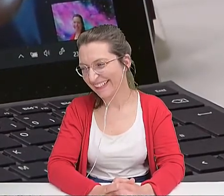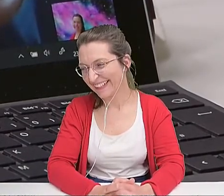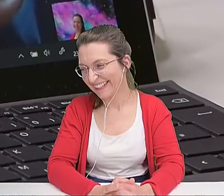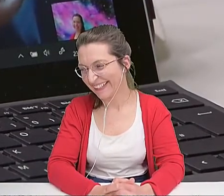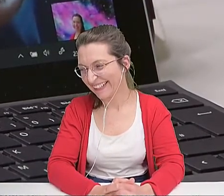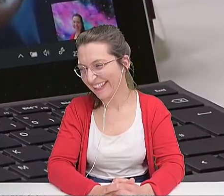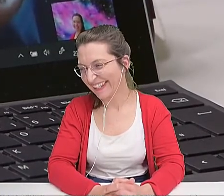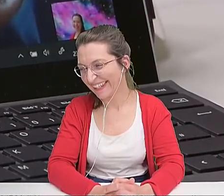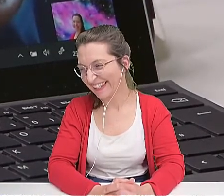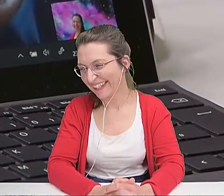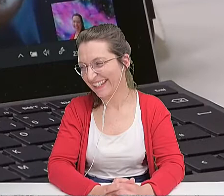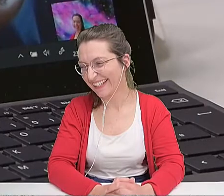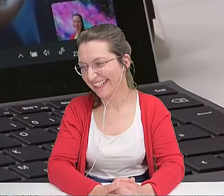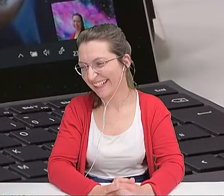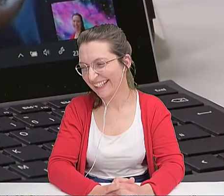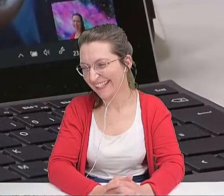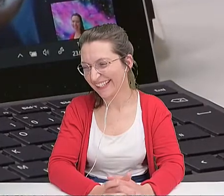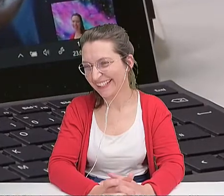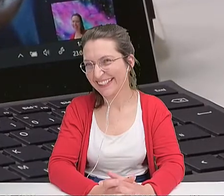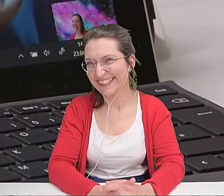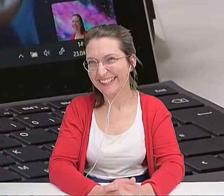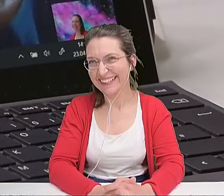Genau, extra das schlanke Hemd angezogen dafür.